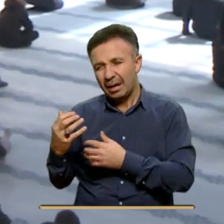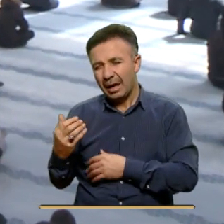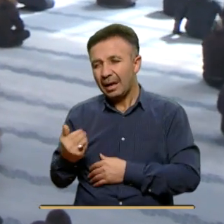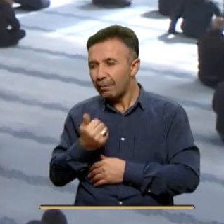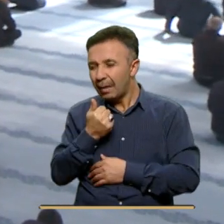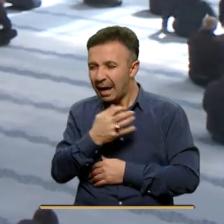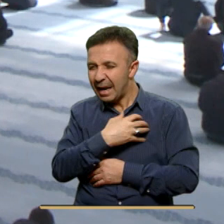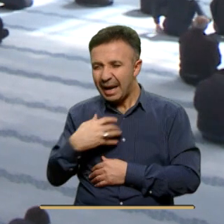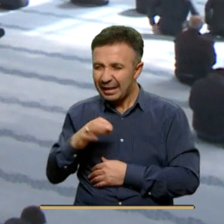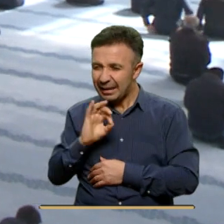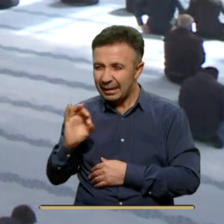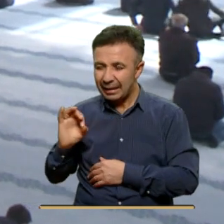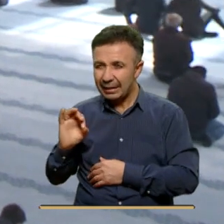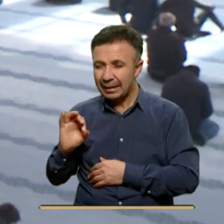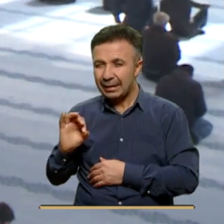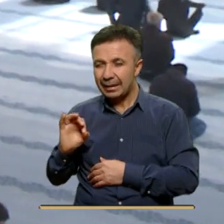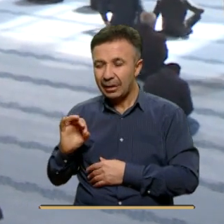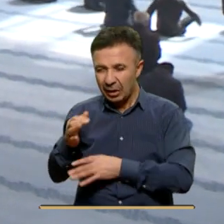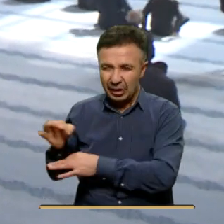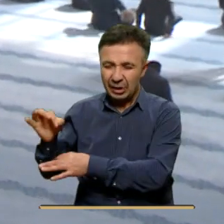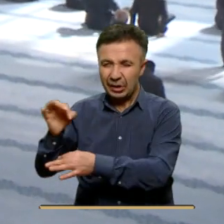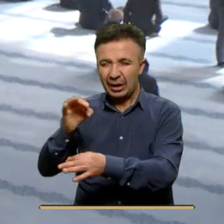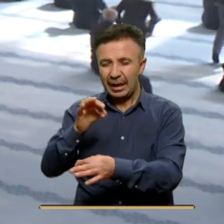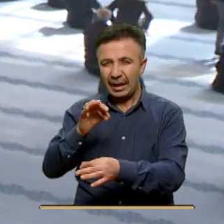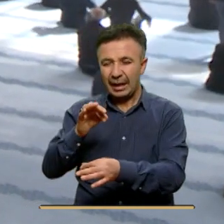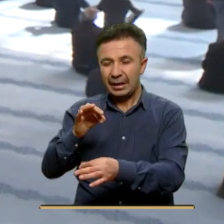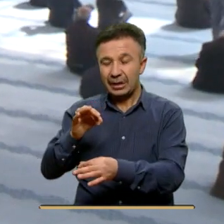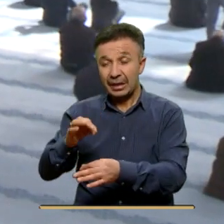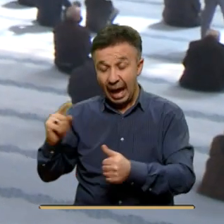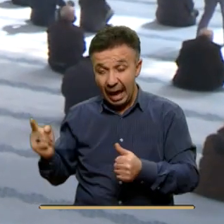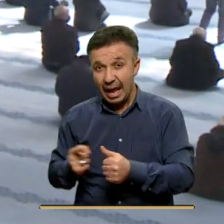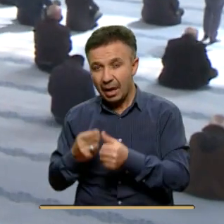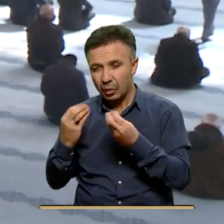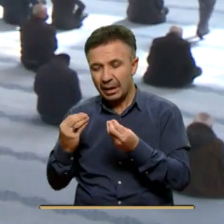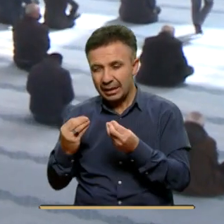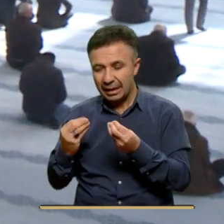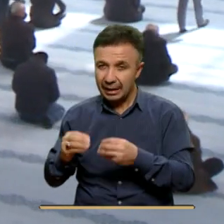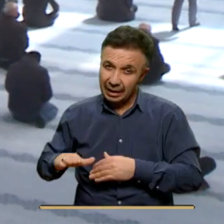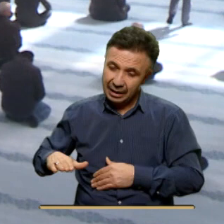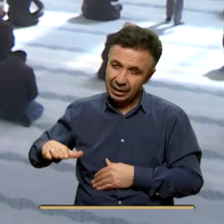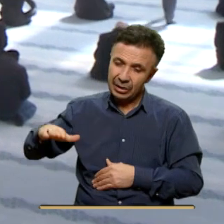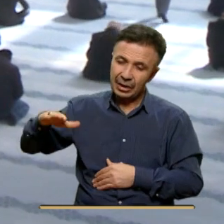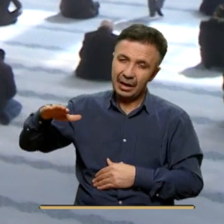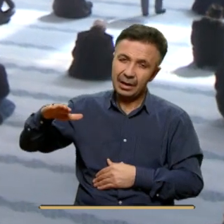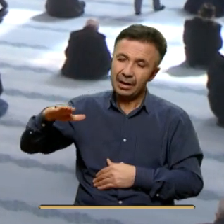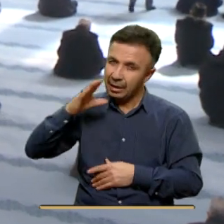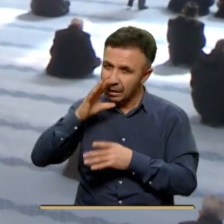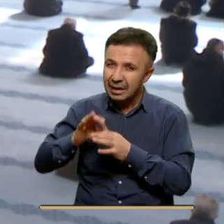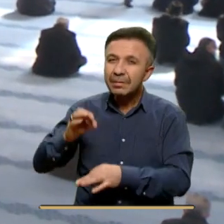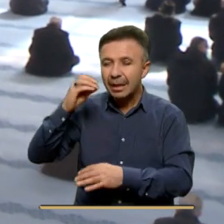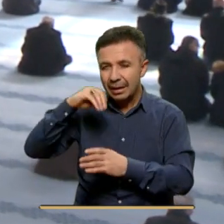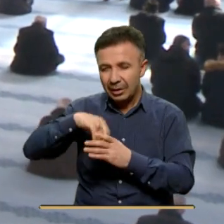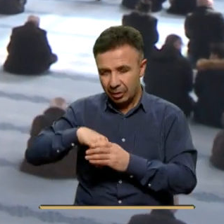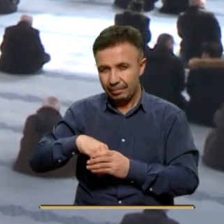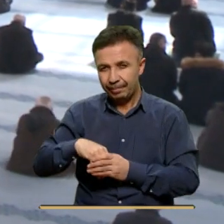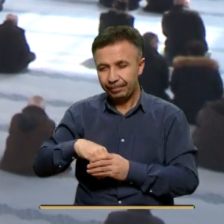yetimi kendi evlatlarından ayırt etmeden onu en güzel şekilde yetiştiren kimse için